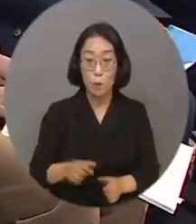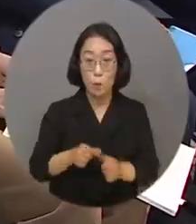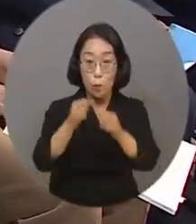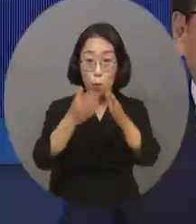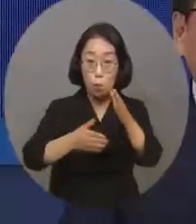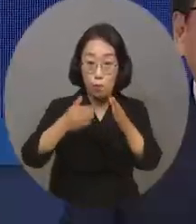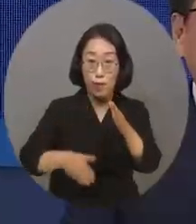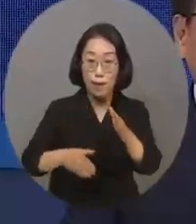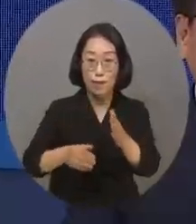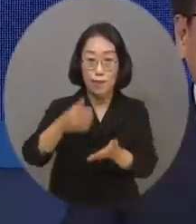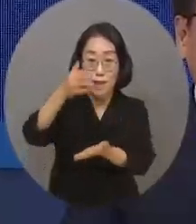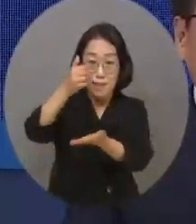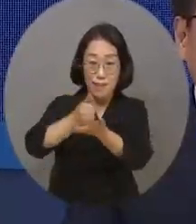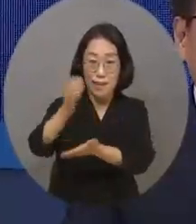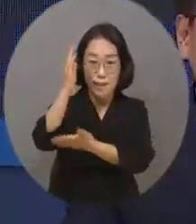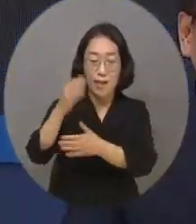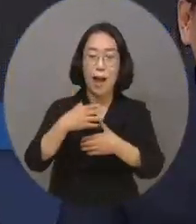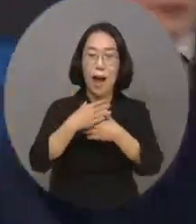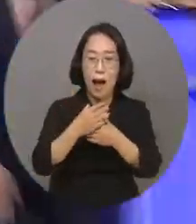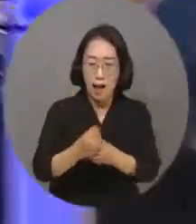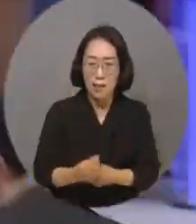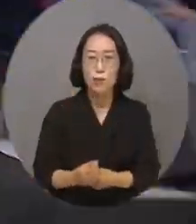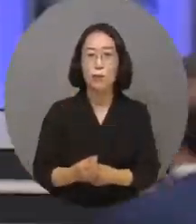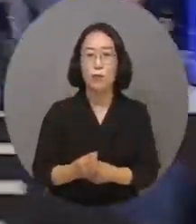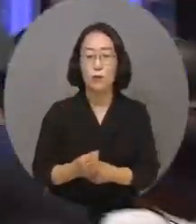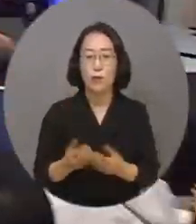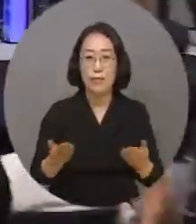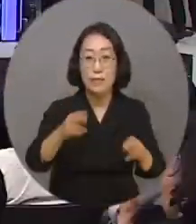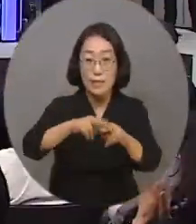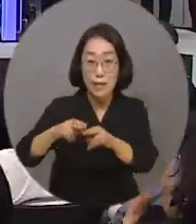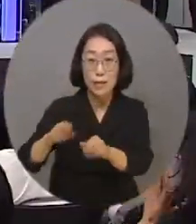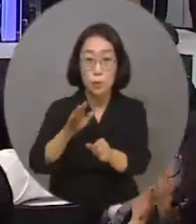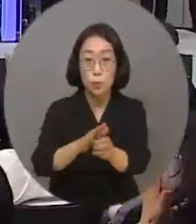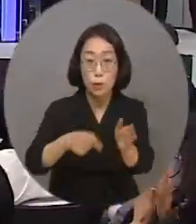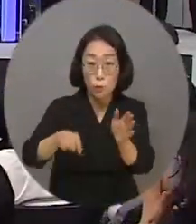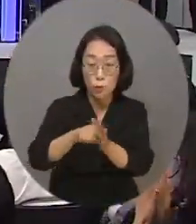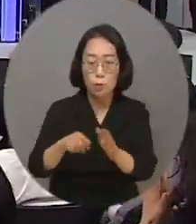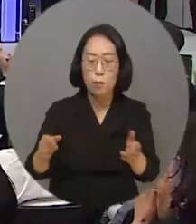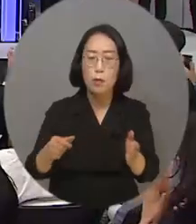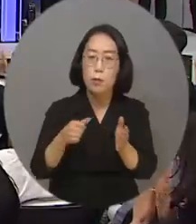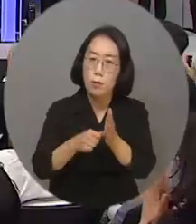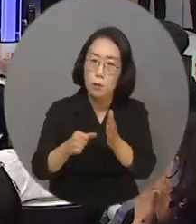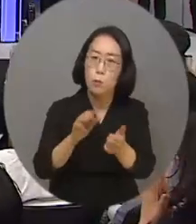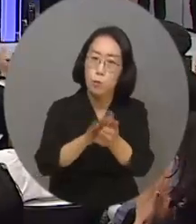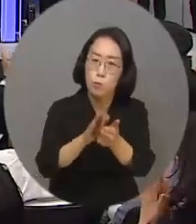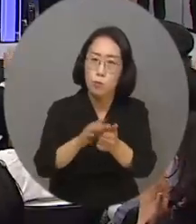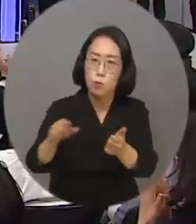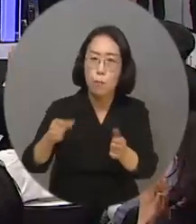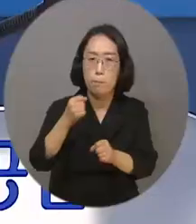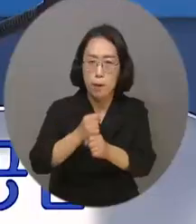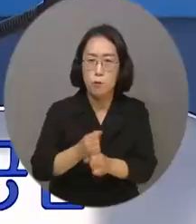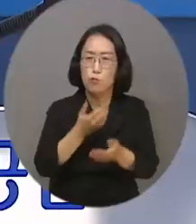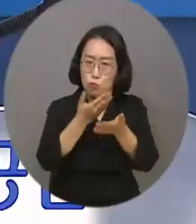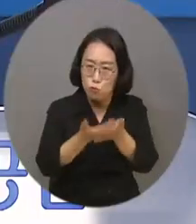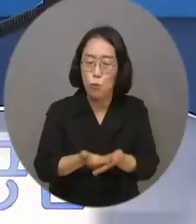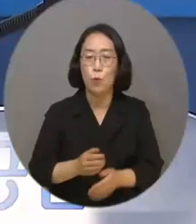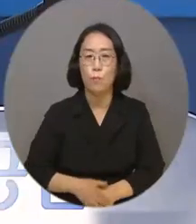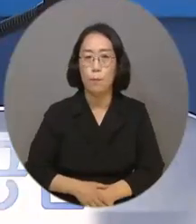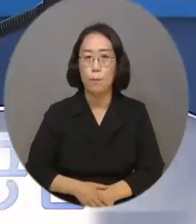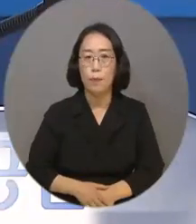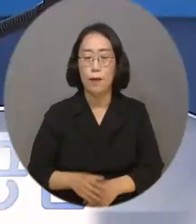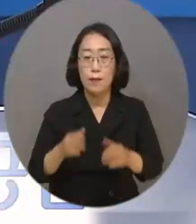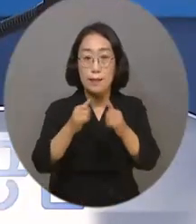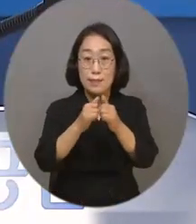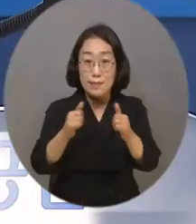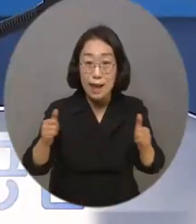한국장애인고용공단 조양현 이사장은 안정적인 고용 환경을 위한 보조공학기기의 중요성을 강조했습니다. 사람을